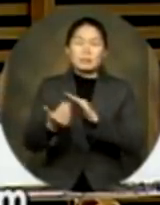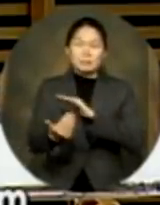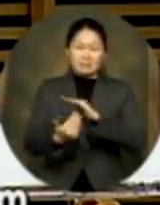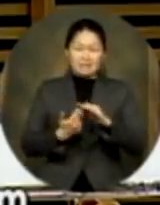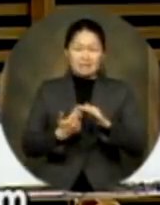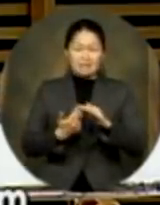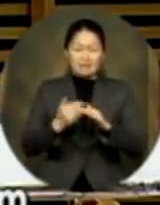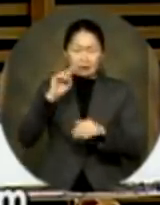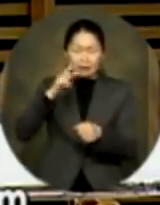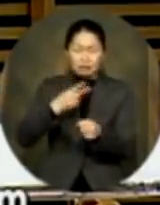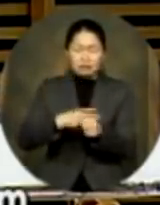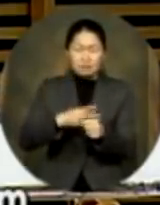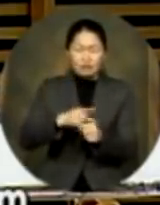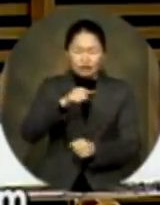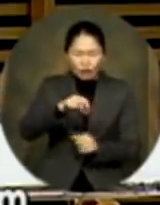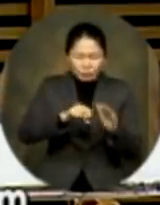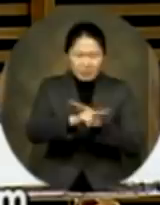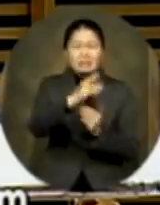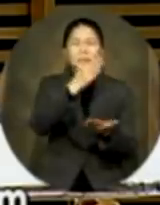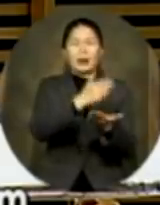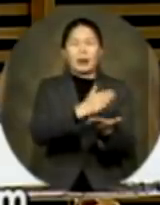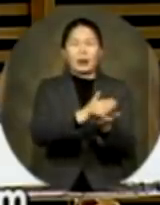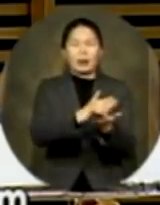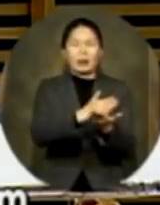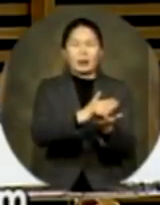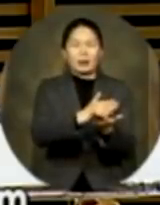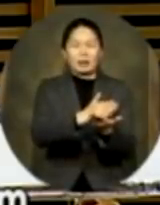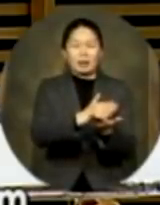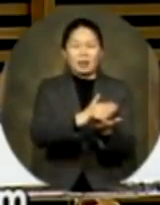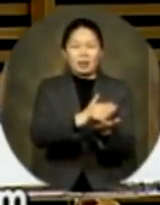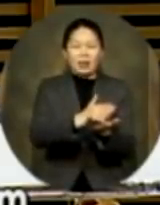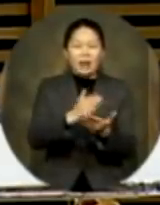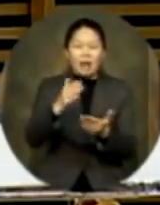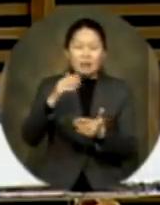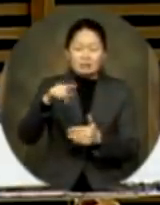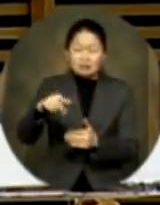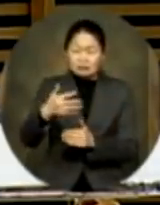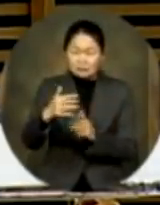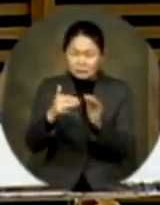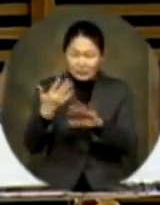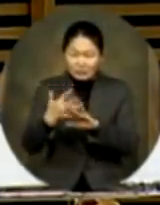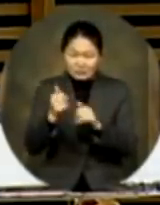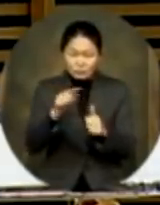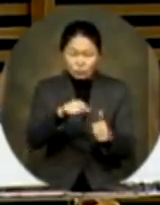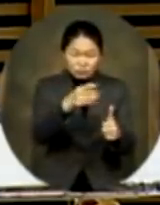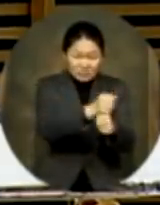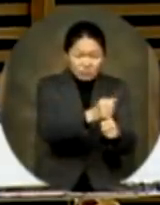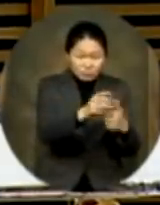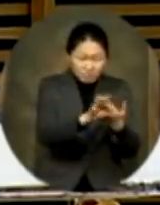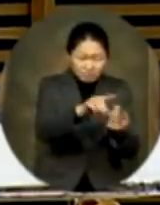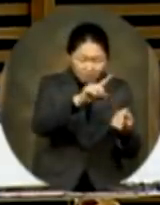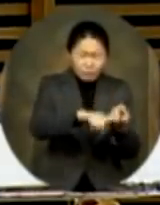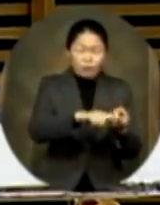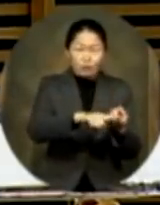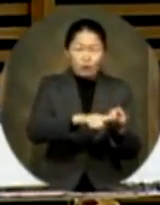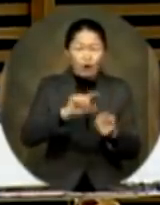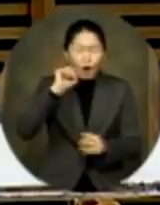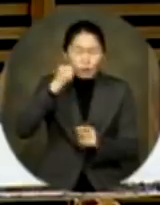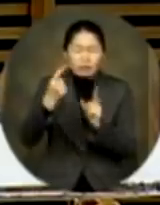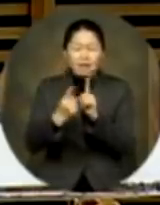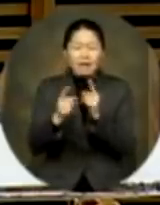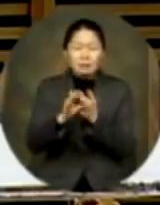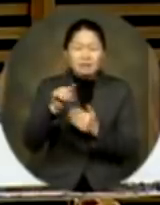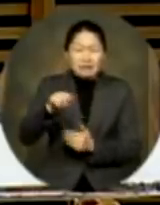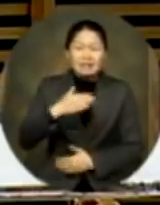사도 바울에게 너 피하지 마 사람이 부자 붐은 너 붙들려 어려움을 당하면 그게 내